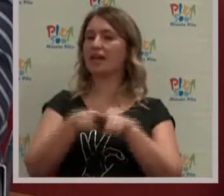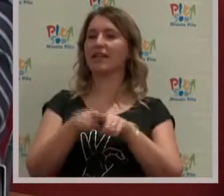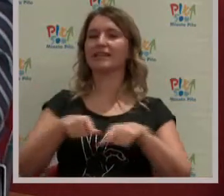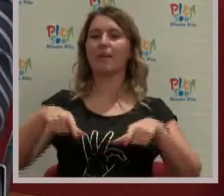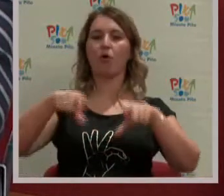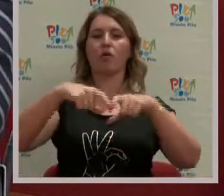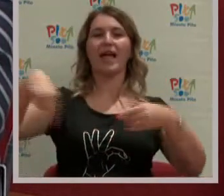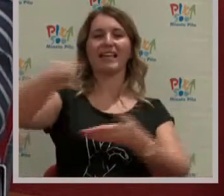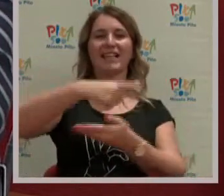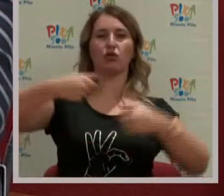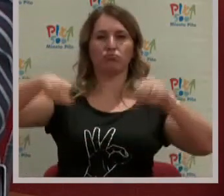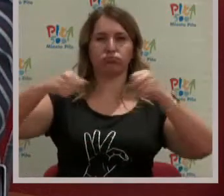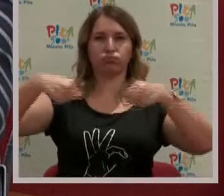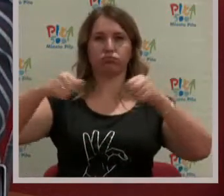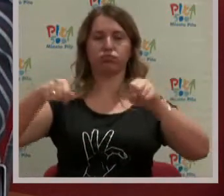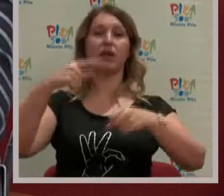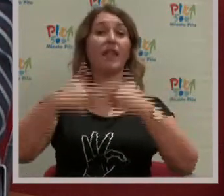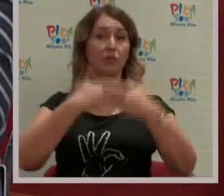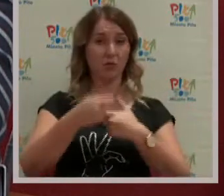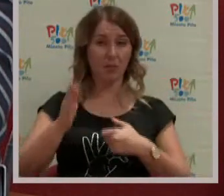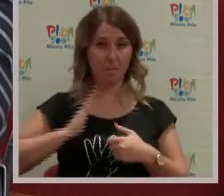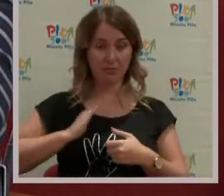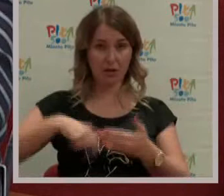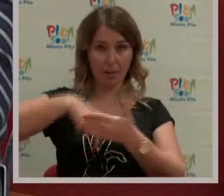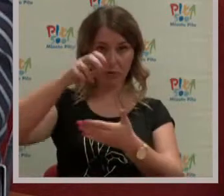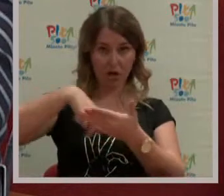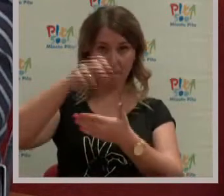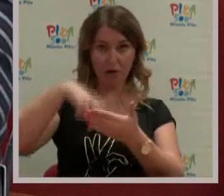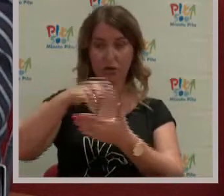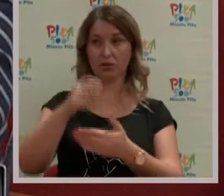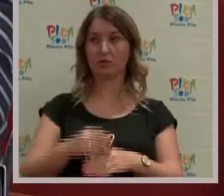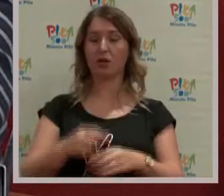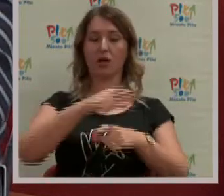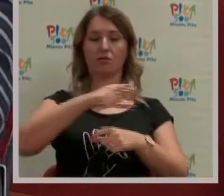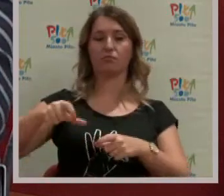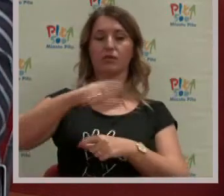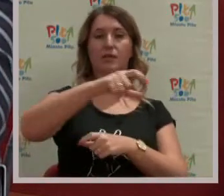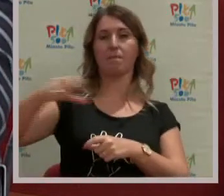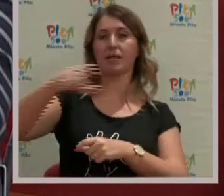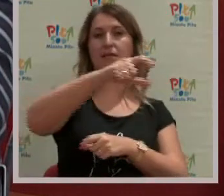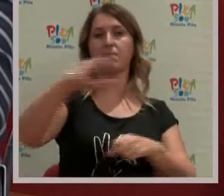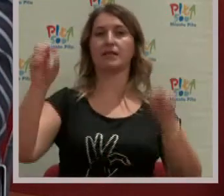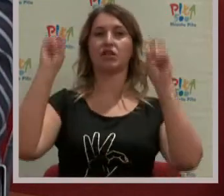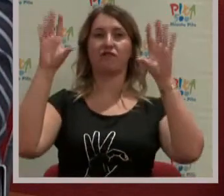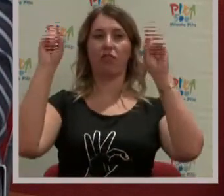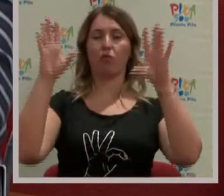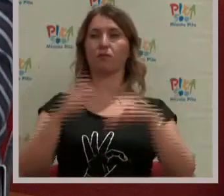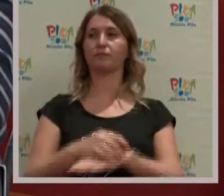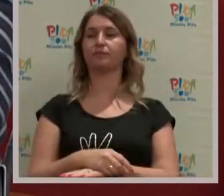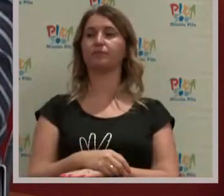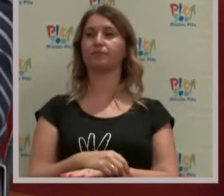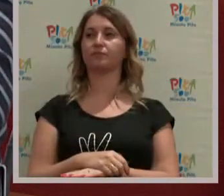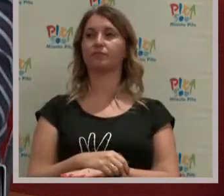żużlowym są to dodatkowe elementy które uznane są jako bezpieczne przy oczywiście przebudowie